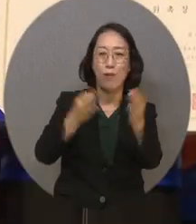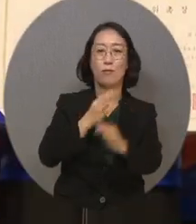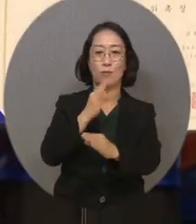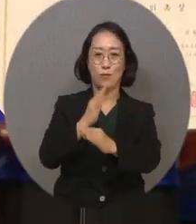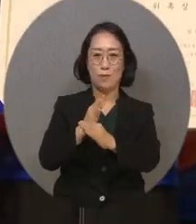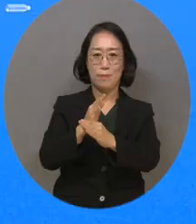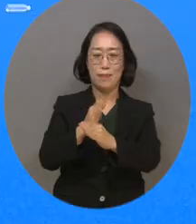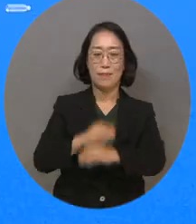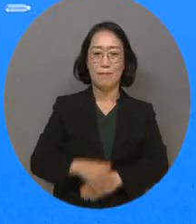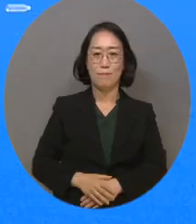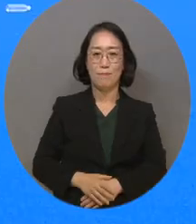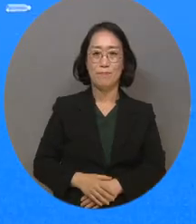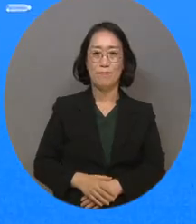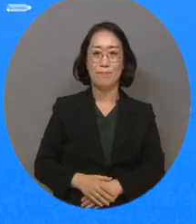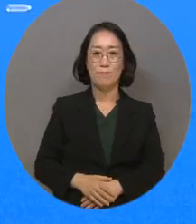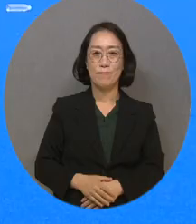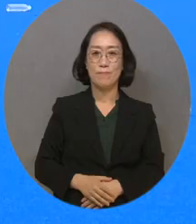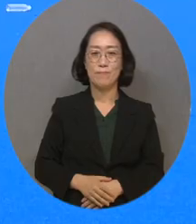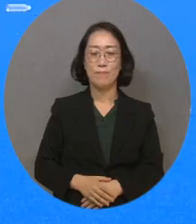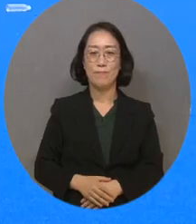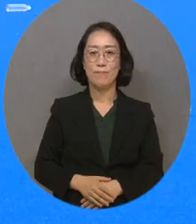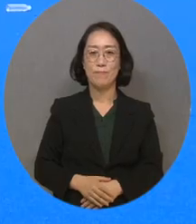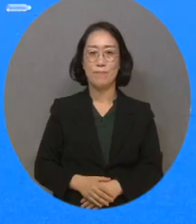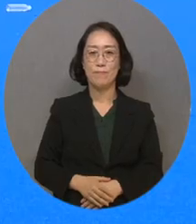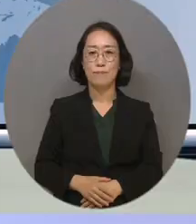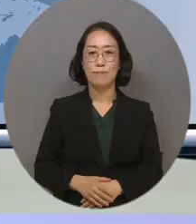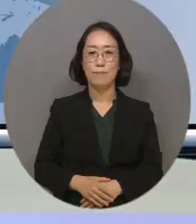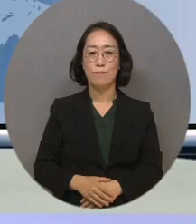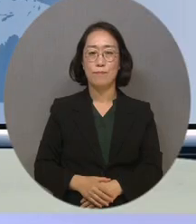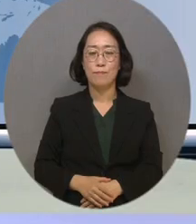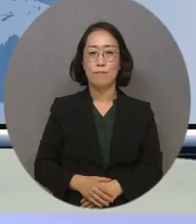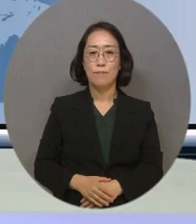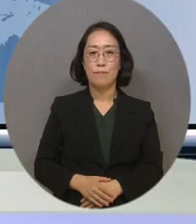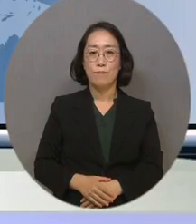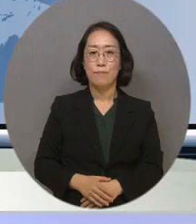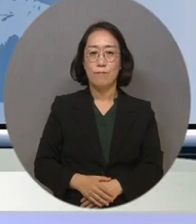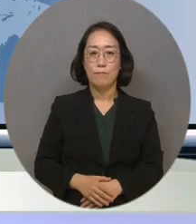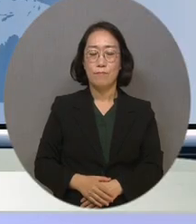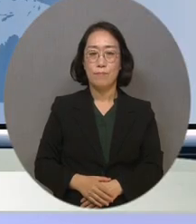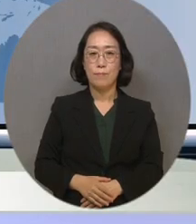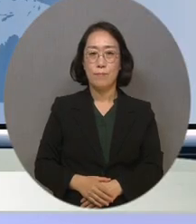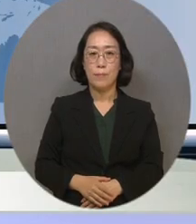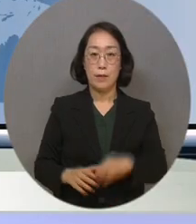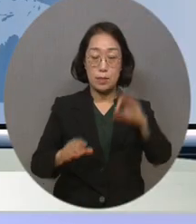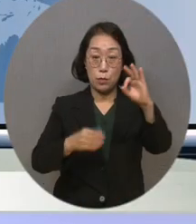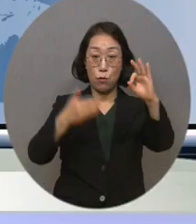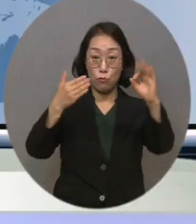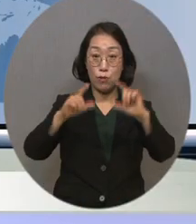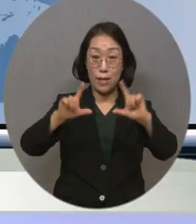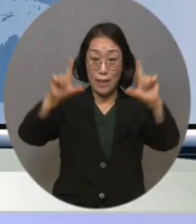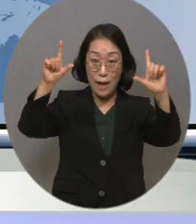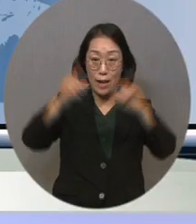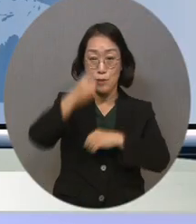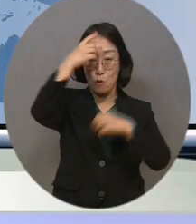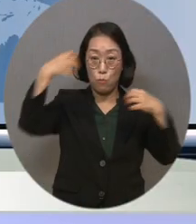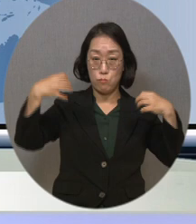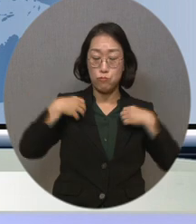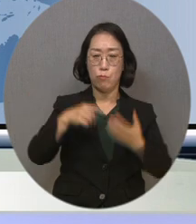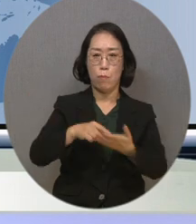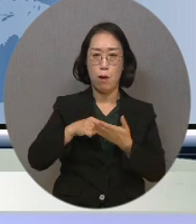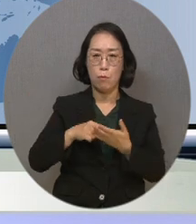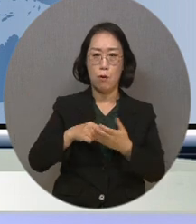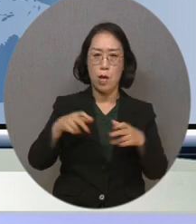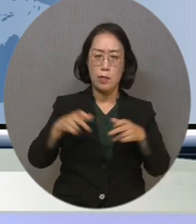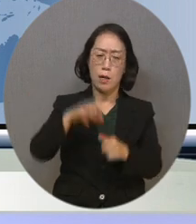있습니다. 복지TV 뉴스 유진입니다. 지난 9일 보건복지부가 발표한 장애인 학대